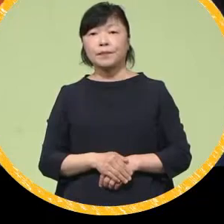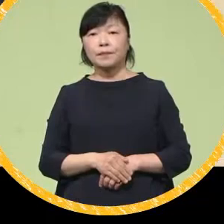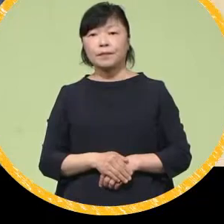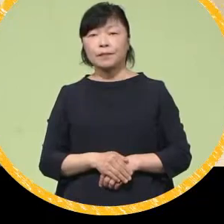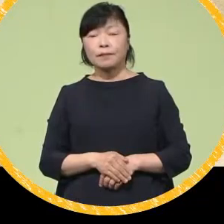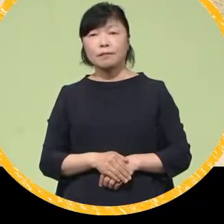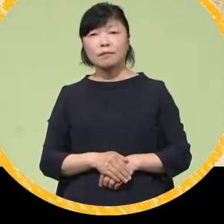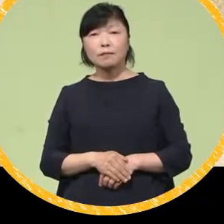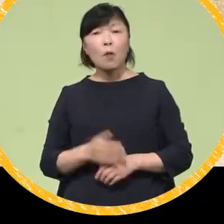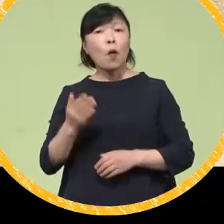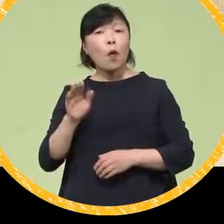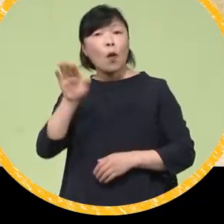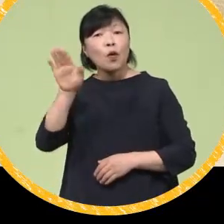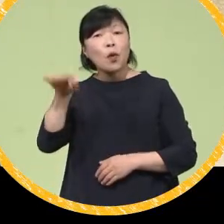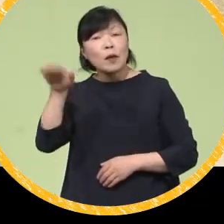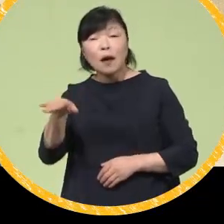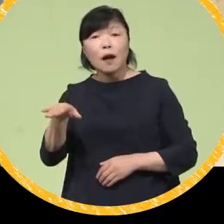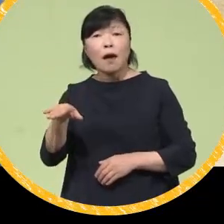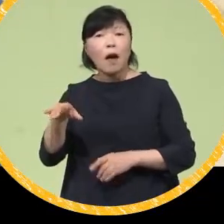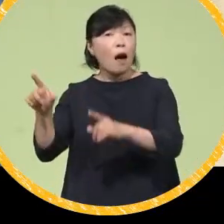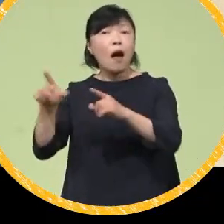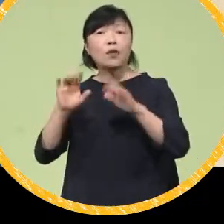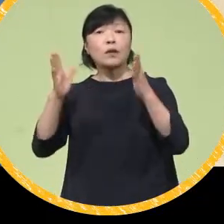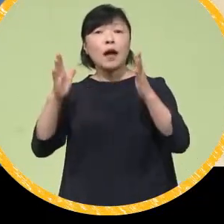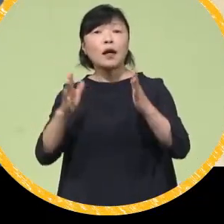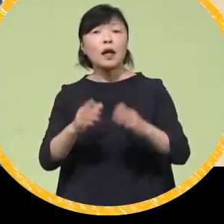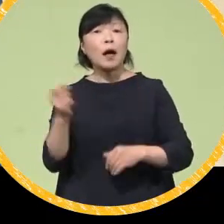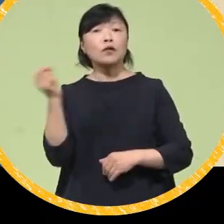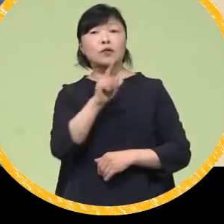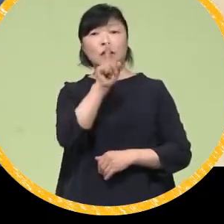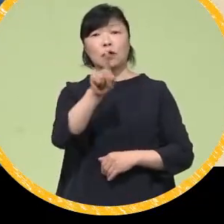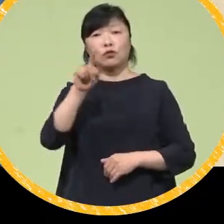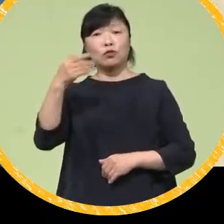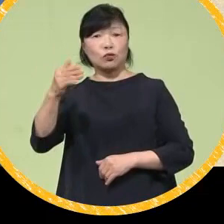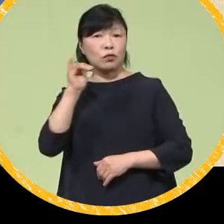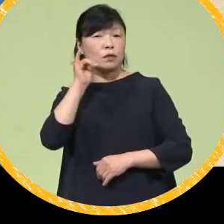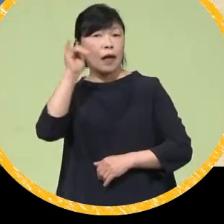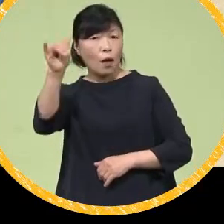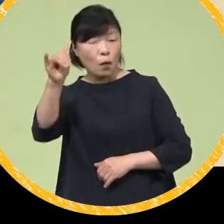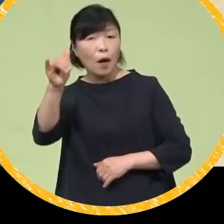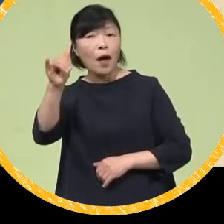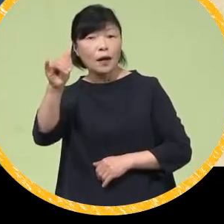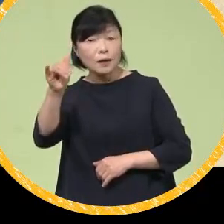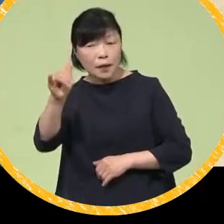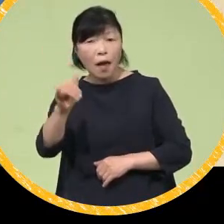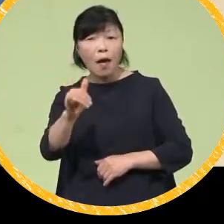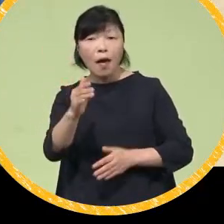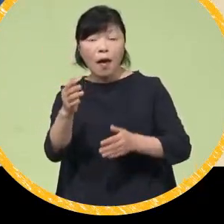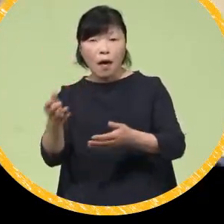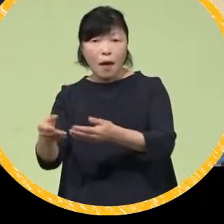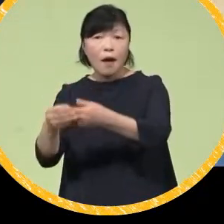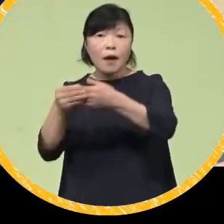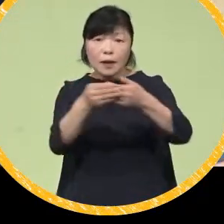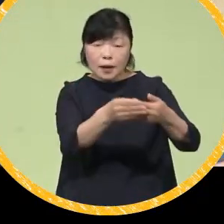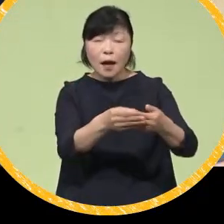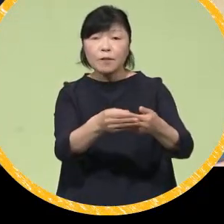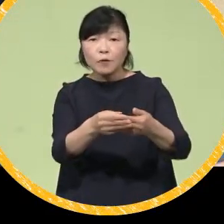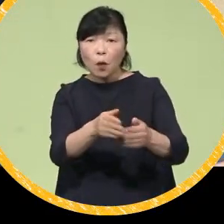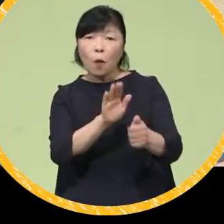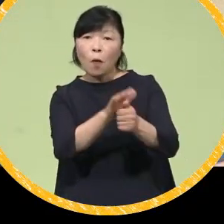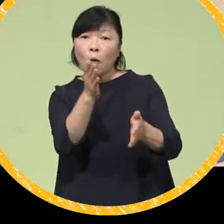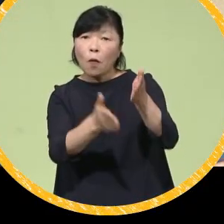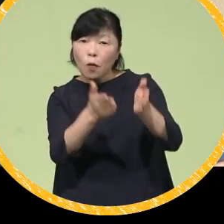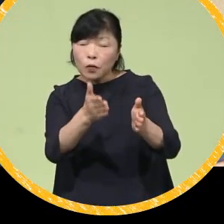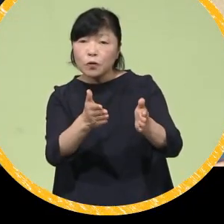この時呼びかけに反応しない場合はすぐに119番通報し避難と応急処置をしましょう。これ